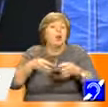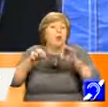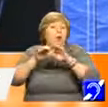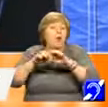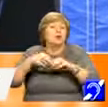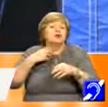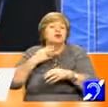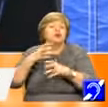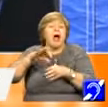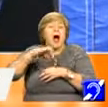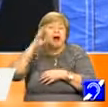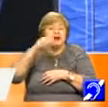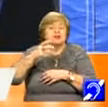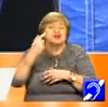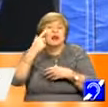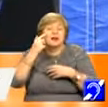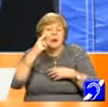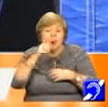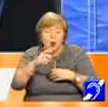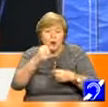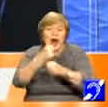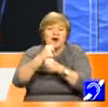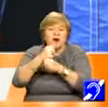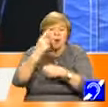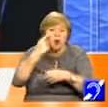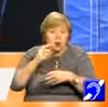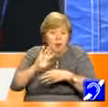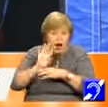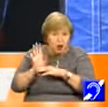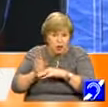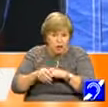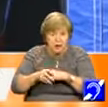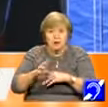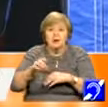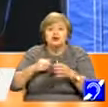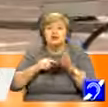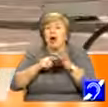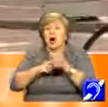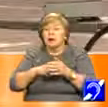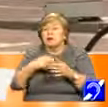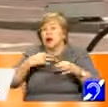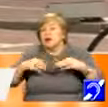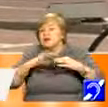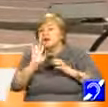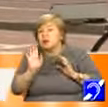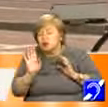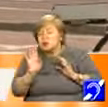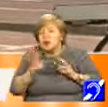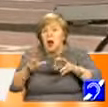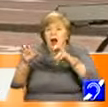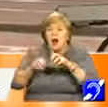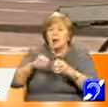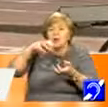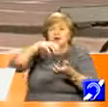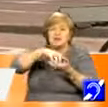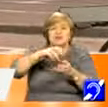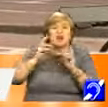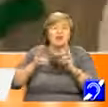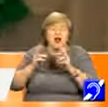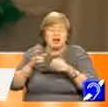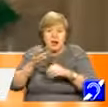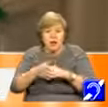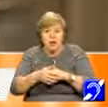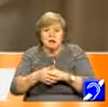de triaj, a făcut testul PCR, iar rezultatul a fost negativ. A fost internat în secția ATI non-COVID